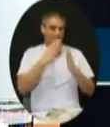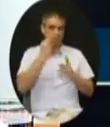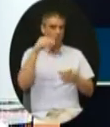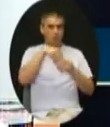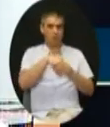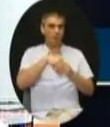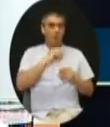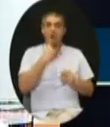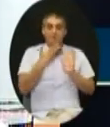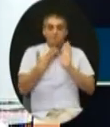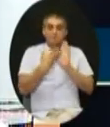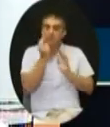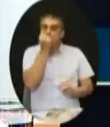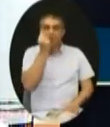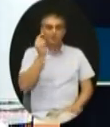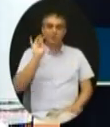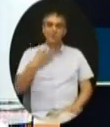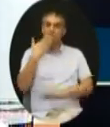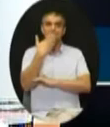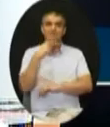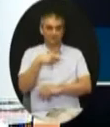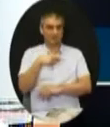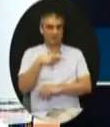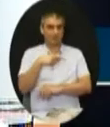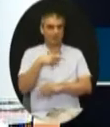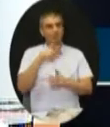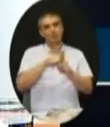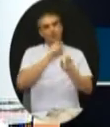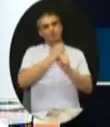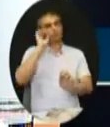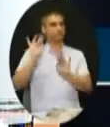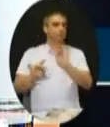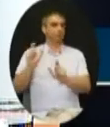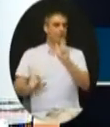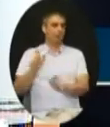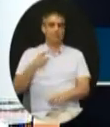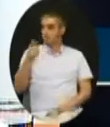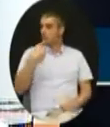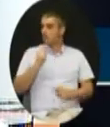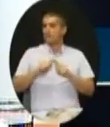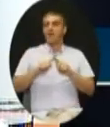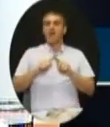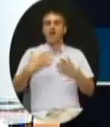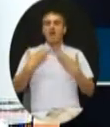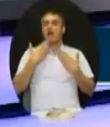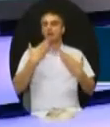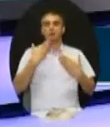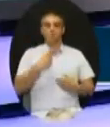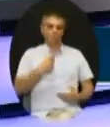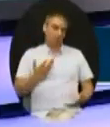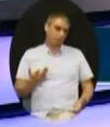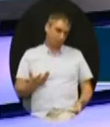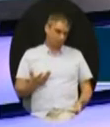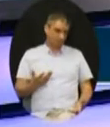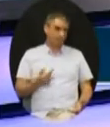כוללים כל ביקורת שנשמעת לכיוון ישראל בתוך הדה-לגיטימציה והשמצה והאנטישמיות מודרנית.